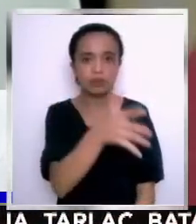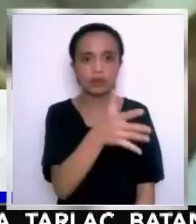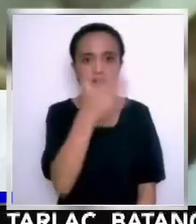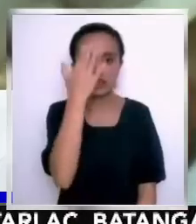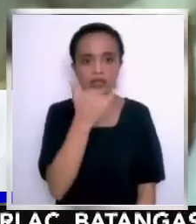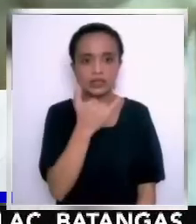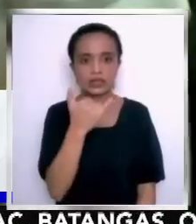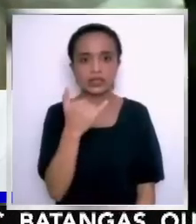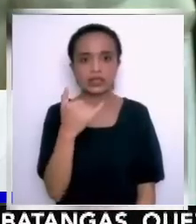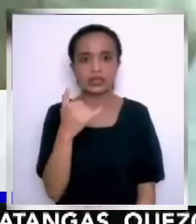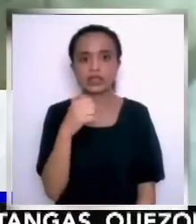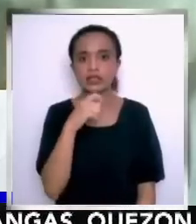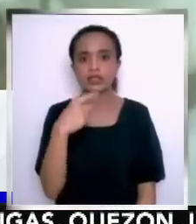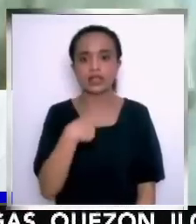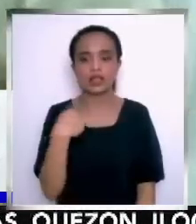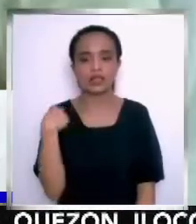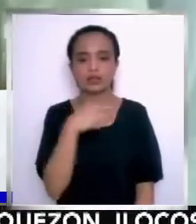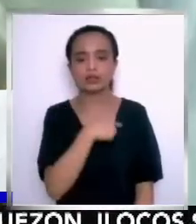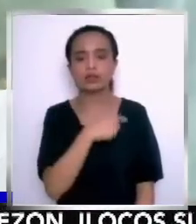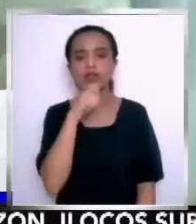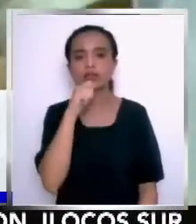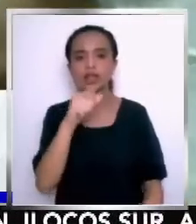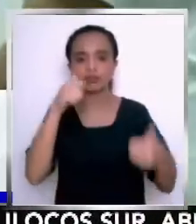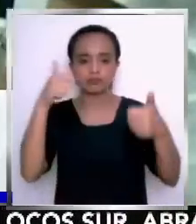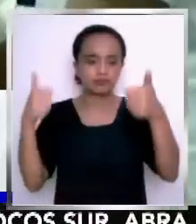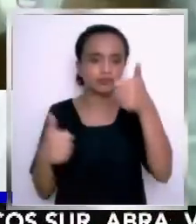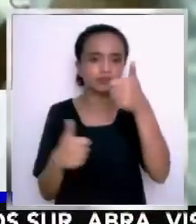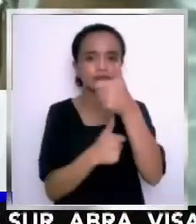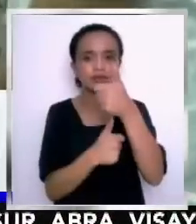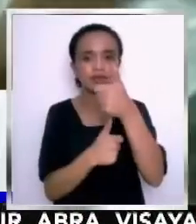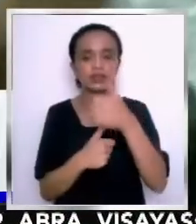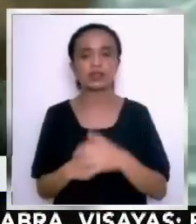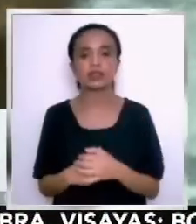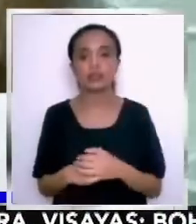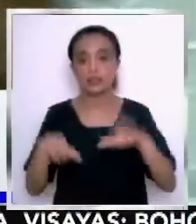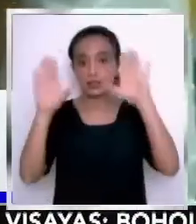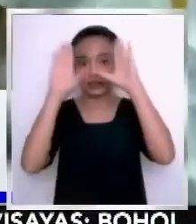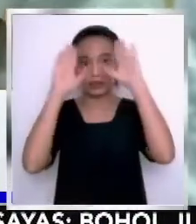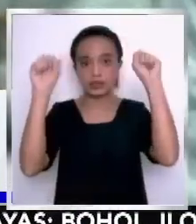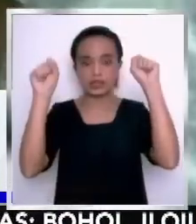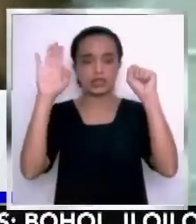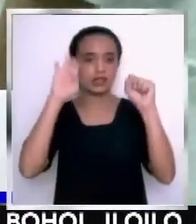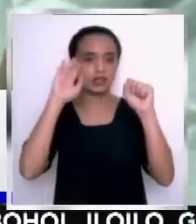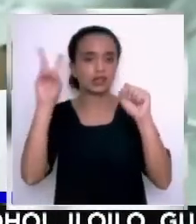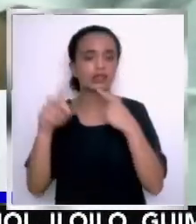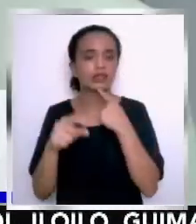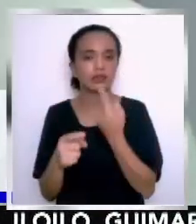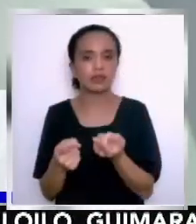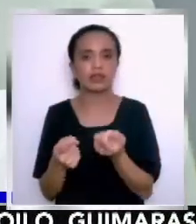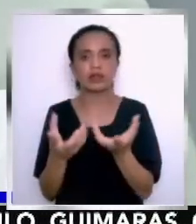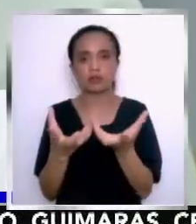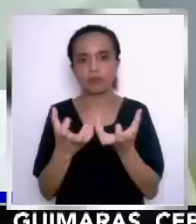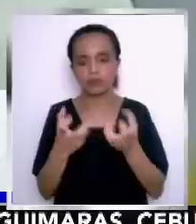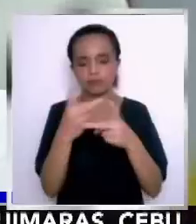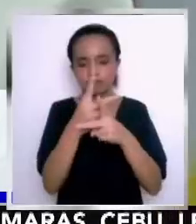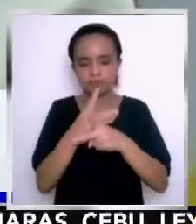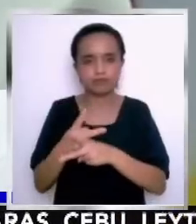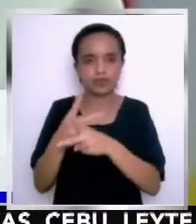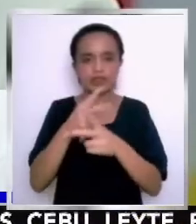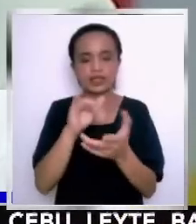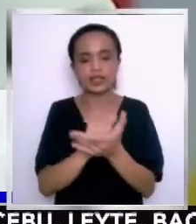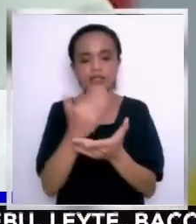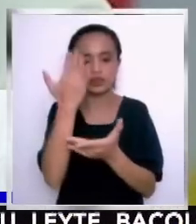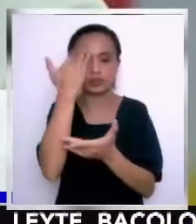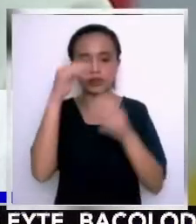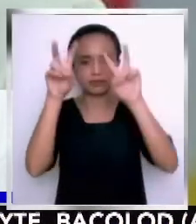kanila. Gayunman, nais pa rin daw ni Pangulong Marcos na maging maingat, kaya dapat daw itong masusing pag-aralan. Sinabi ko sa inyo, pag-aralan nyo